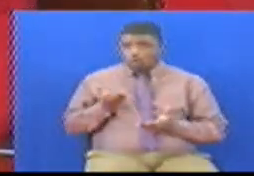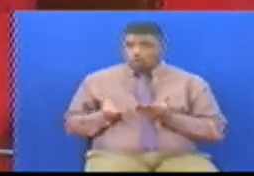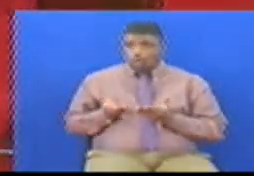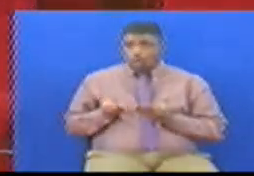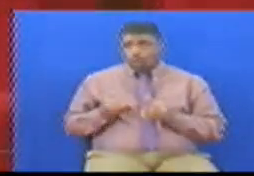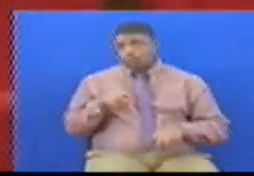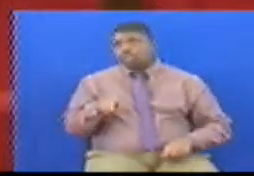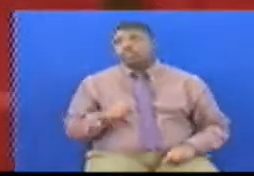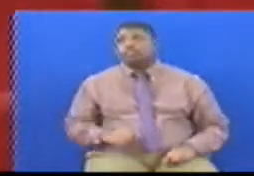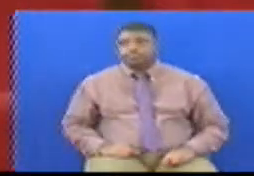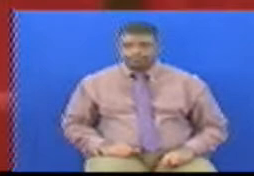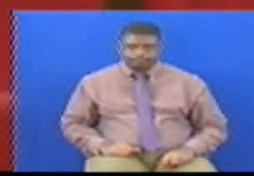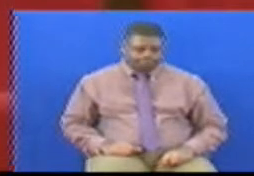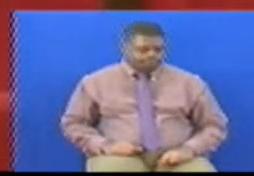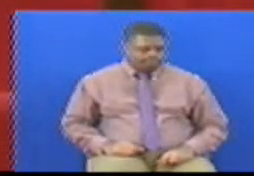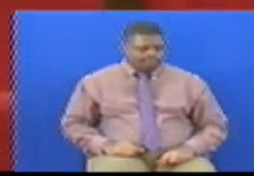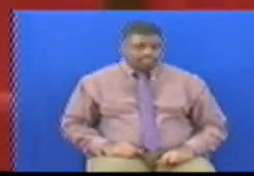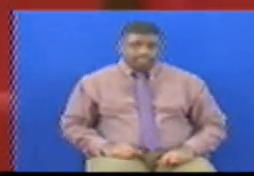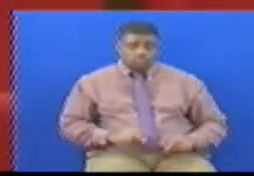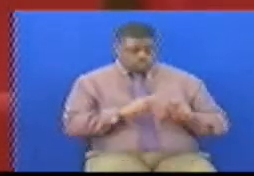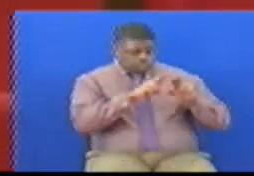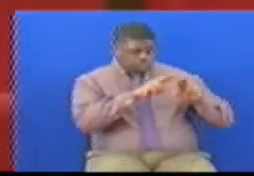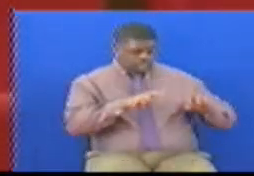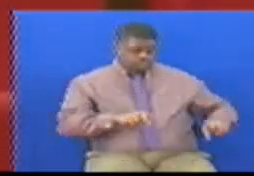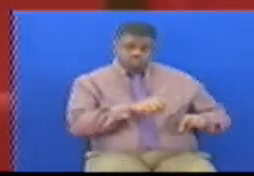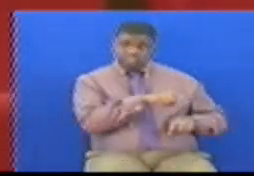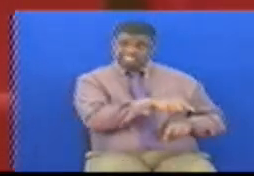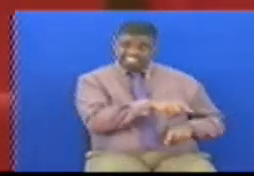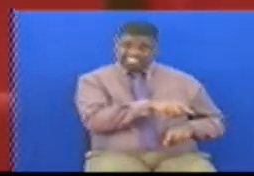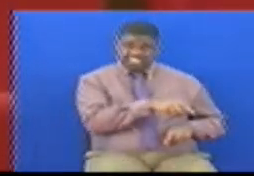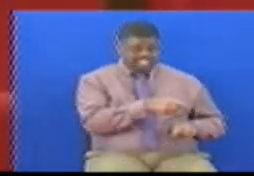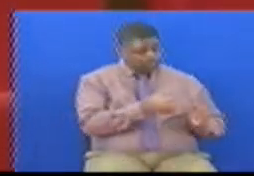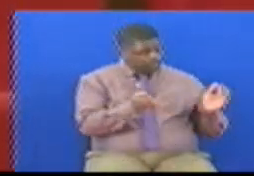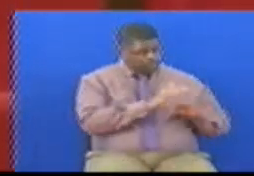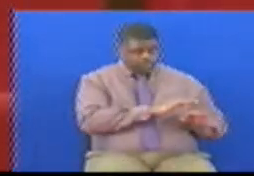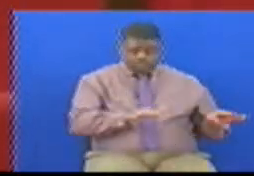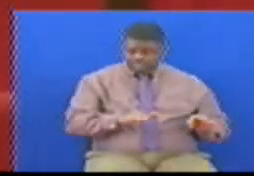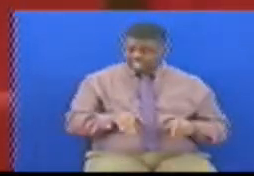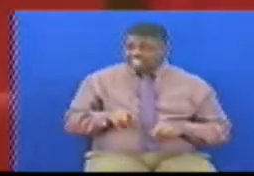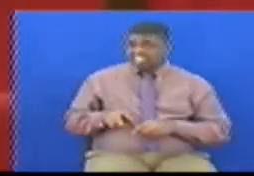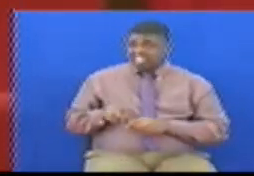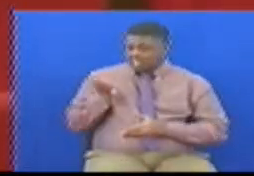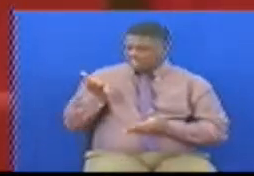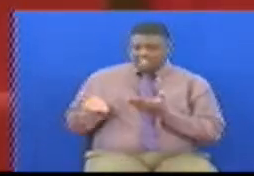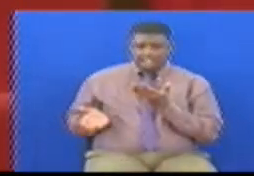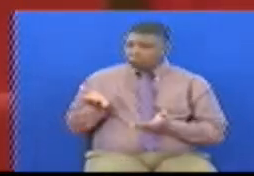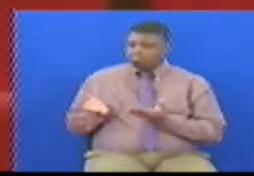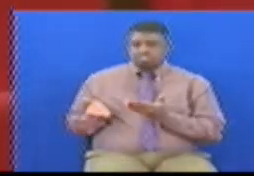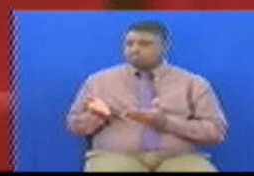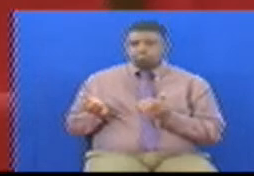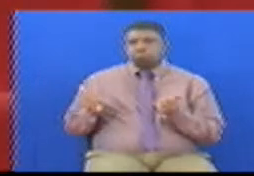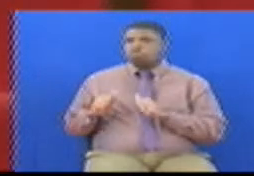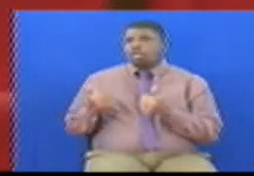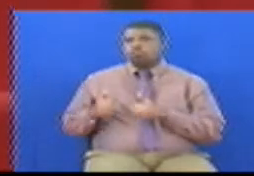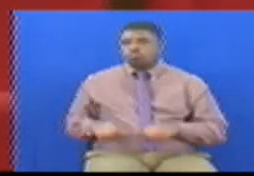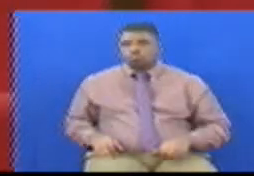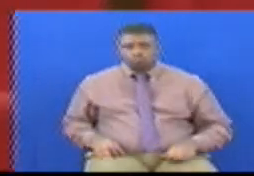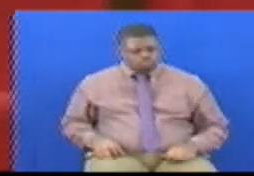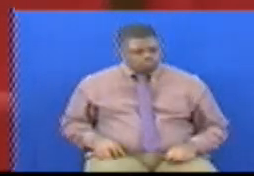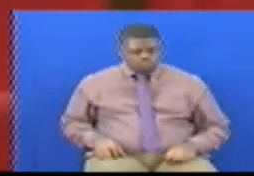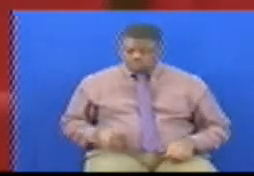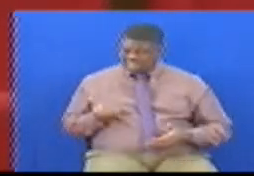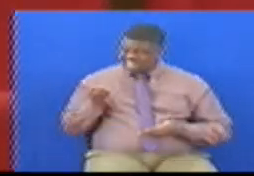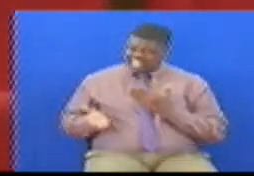wa mwaka 2019 unakamilika, zoezi hili la tathmini lilikuwa halijakamilika. Athari ya kutokufanyika kwa